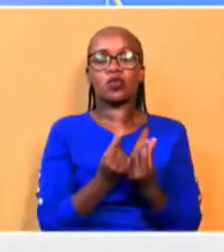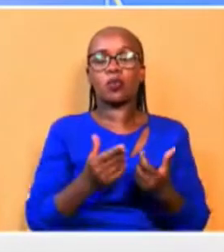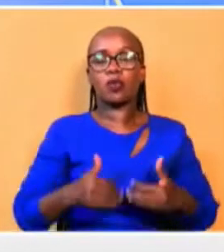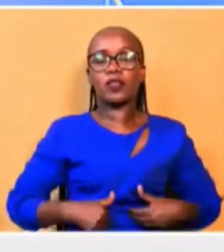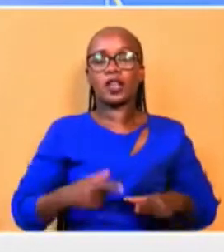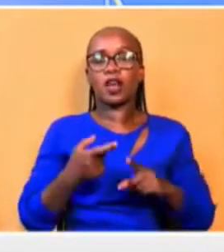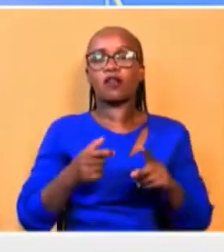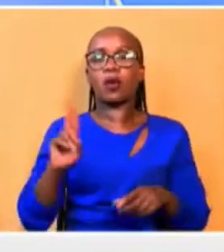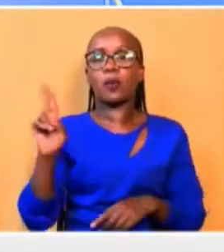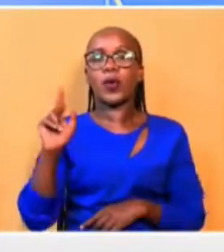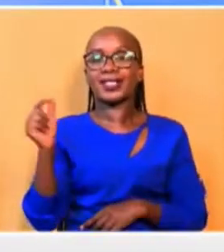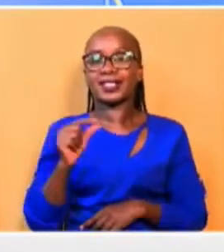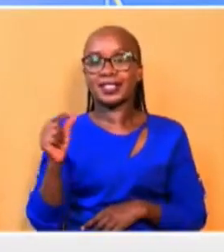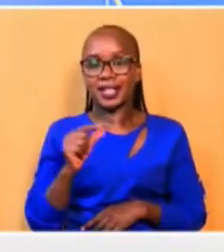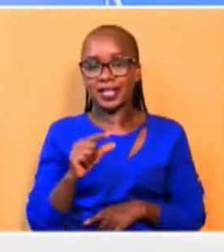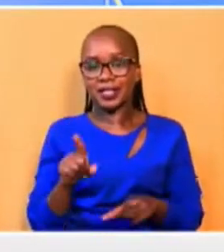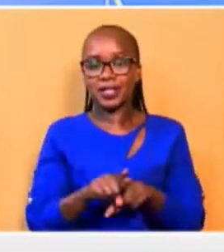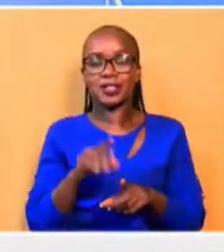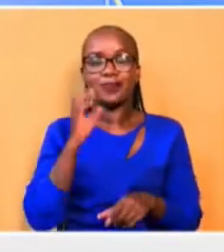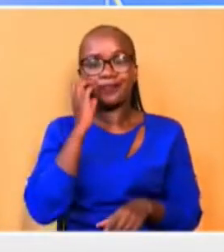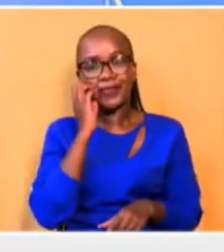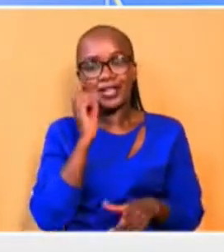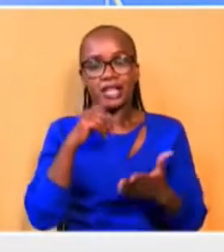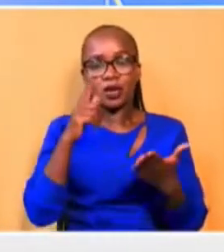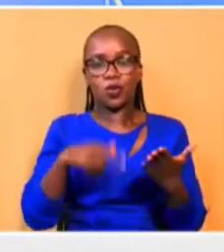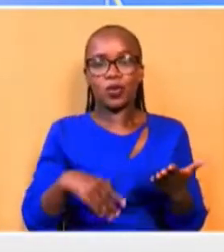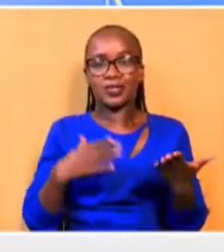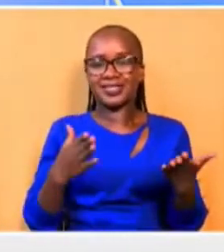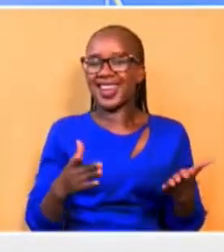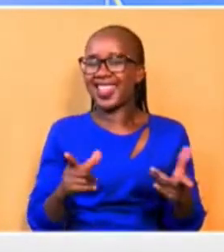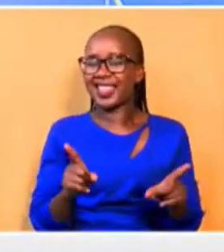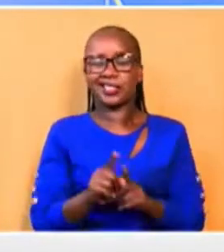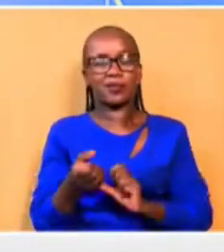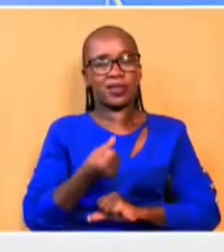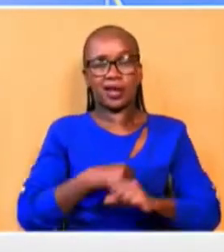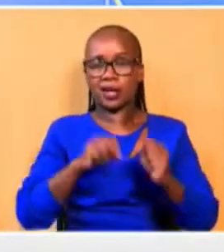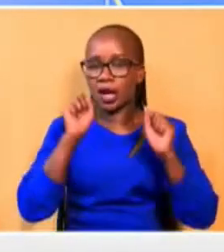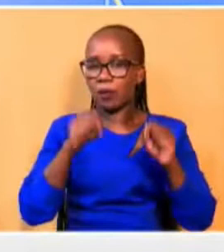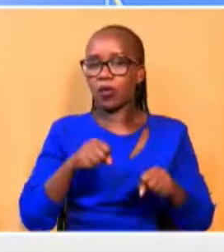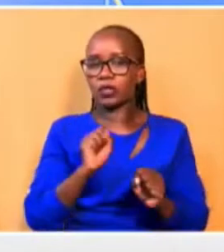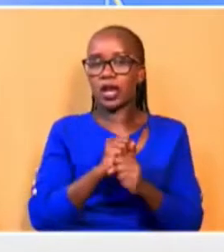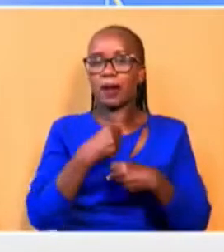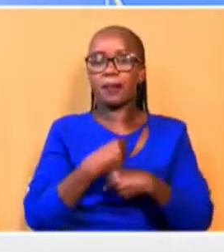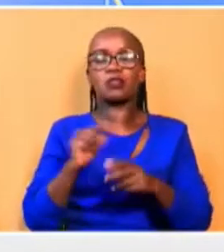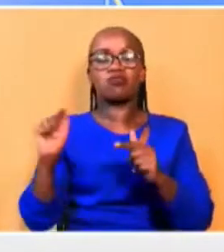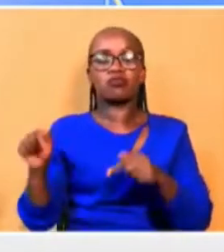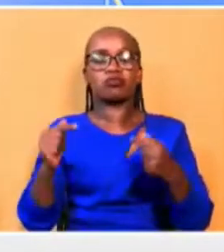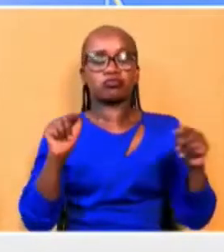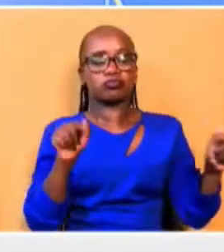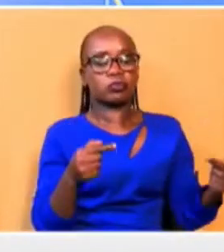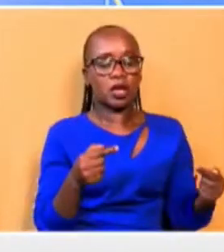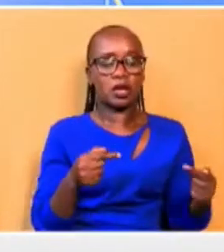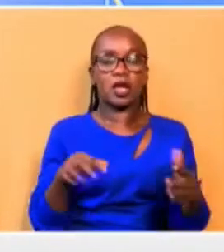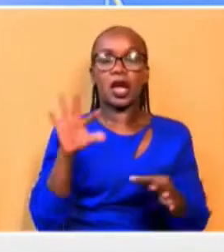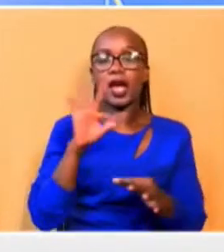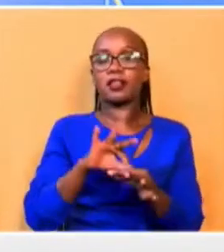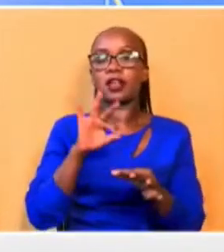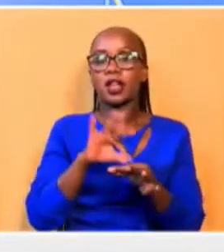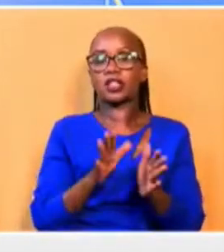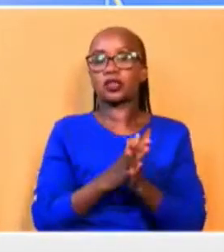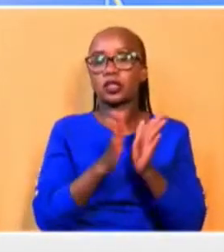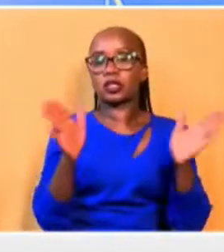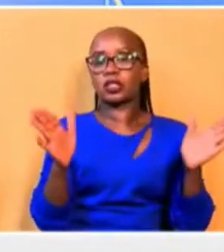kutoka kaunti ya Uasin Gishu. Matiang'i amesema kwamba vitendo kama hivyo huenda vikasababisha vurugu kwenye uchaguzi